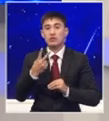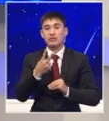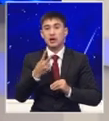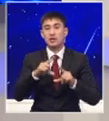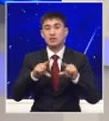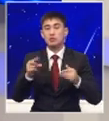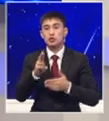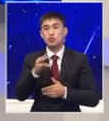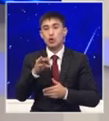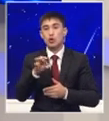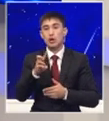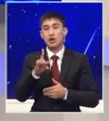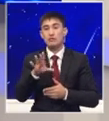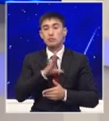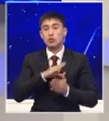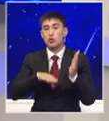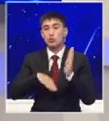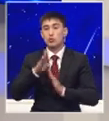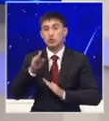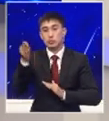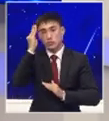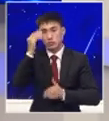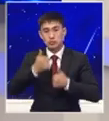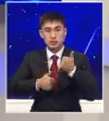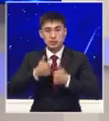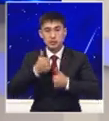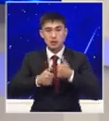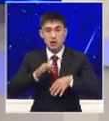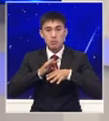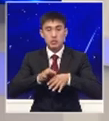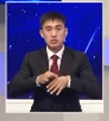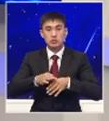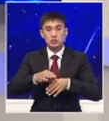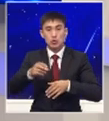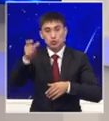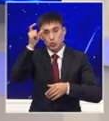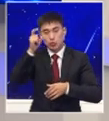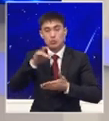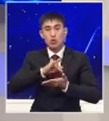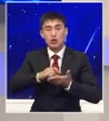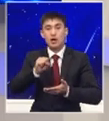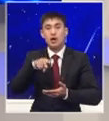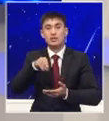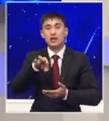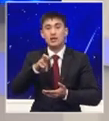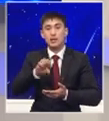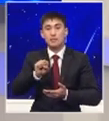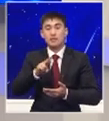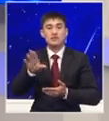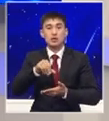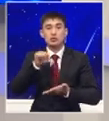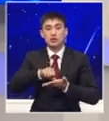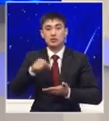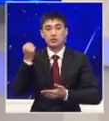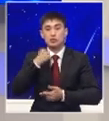2 имени Шокана Уалиханова стали лучшими в интеллектуальном состязании, прошедшем в турецком городе Анталия. Все участники